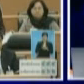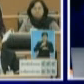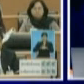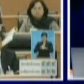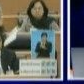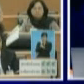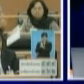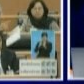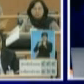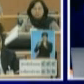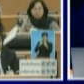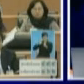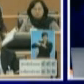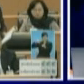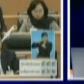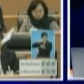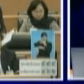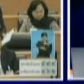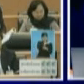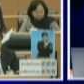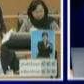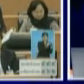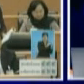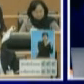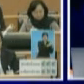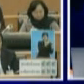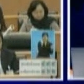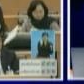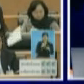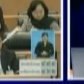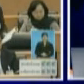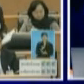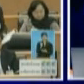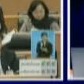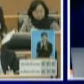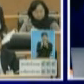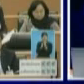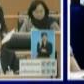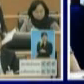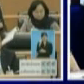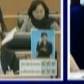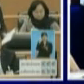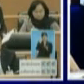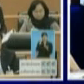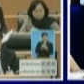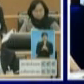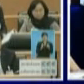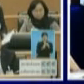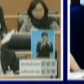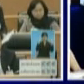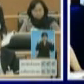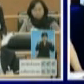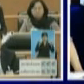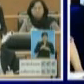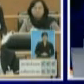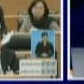าท่านประธานสภาก็เลยบอกว่าใครก็ได้ช่วยปลอมพอช่วยมาจับรังสิมาไหมเนาะ ใครก็ได้ช่วยจับไปทีแกคงรำคา